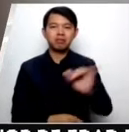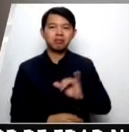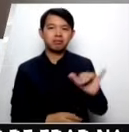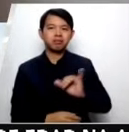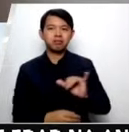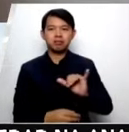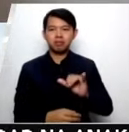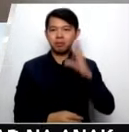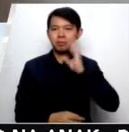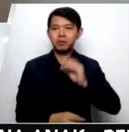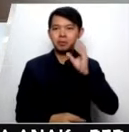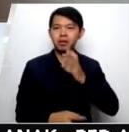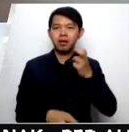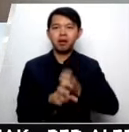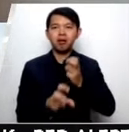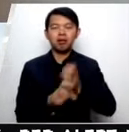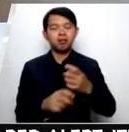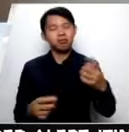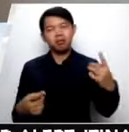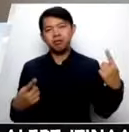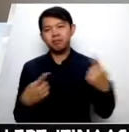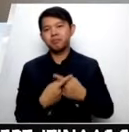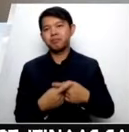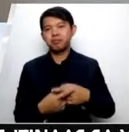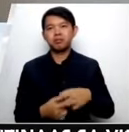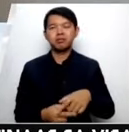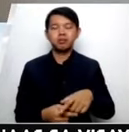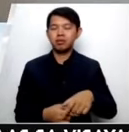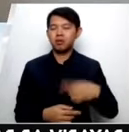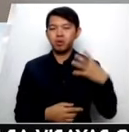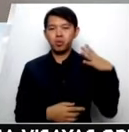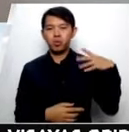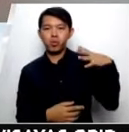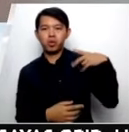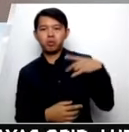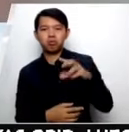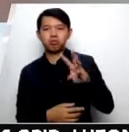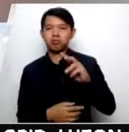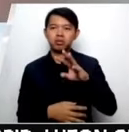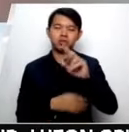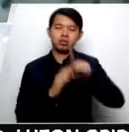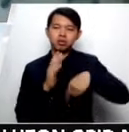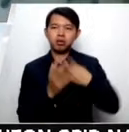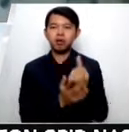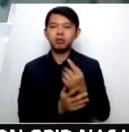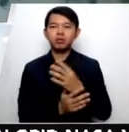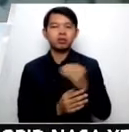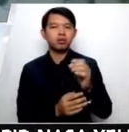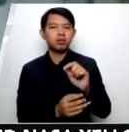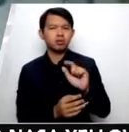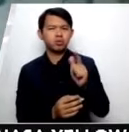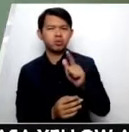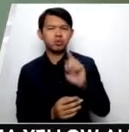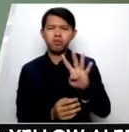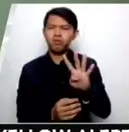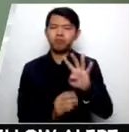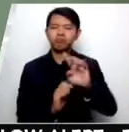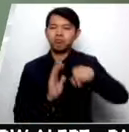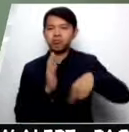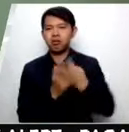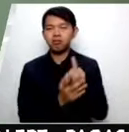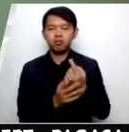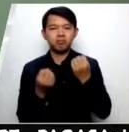for 10 hours 16 hours some even for 24 to 30 hours maraming flights ang cancelado